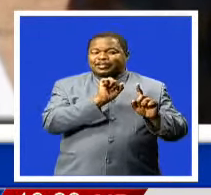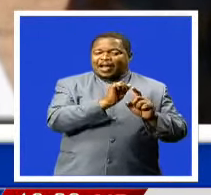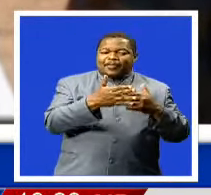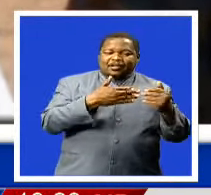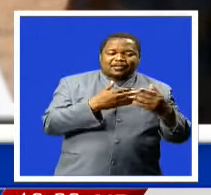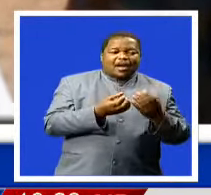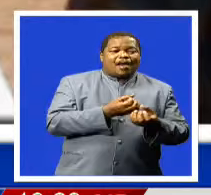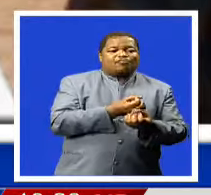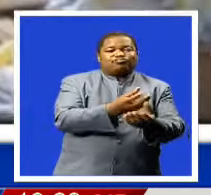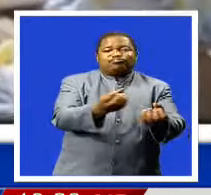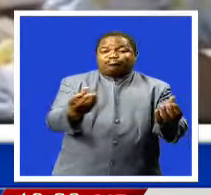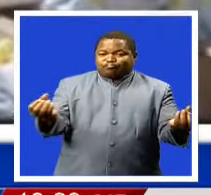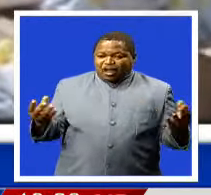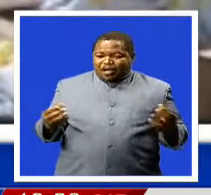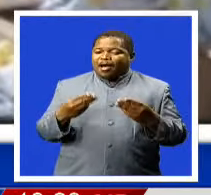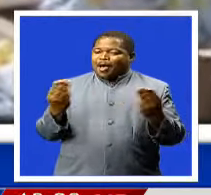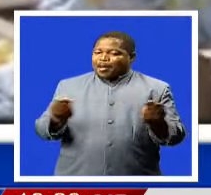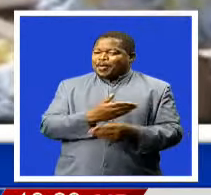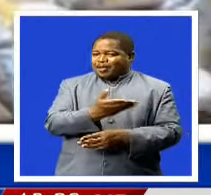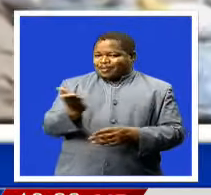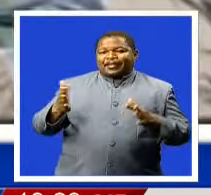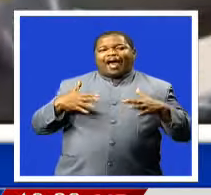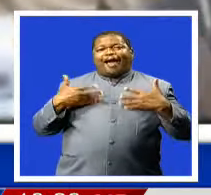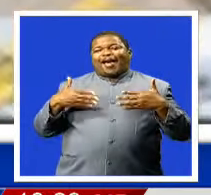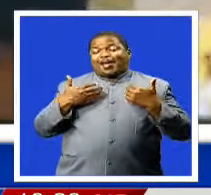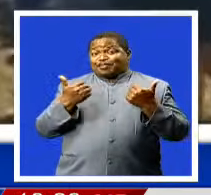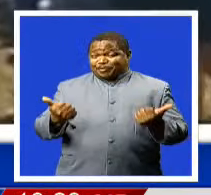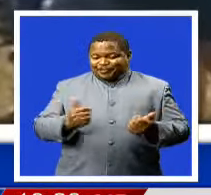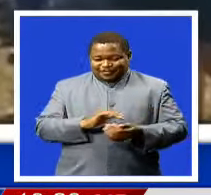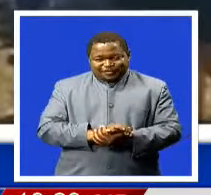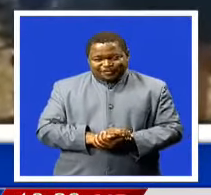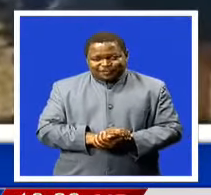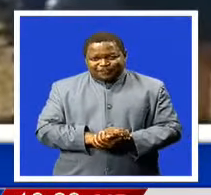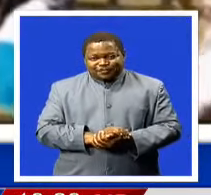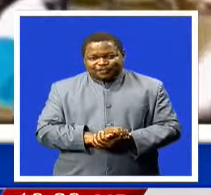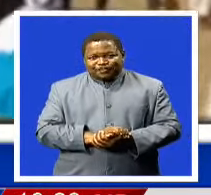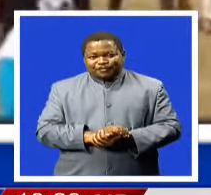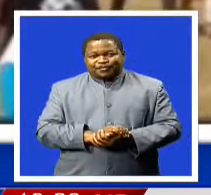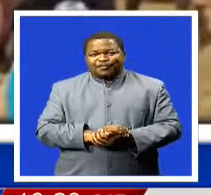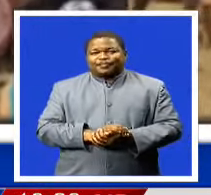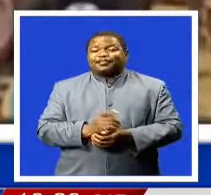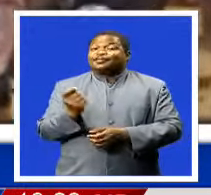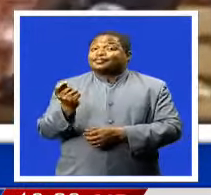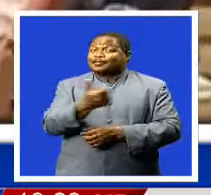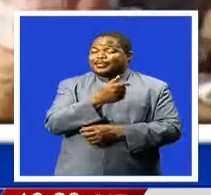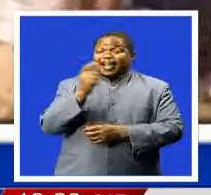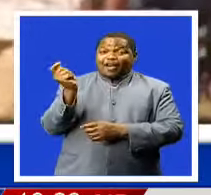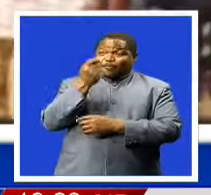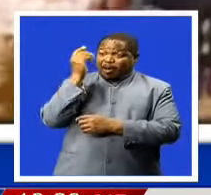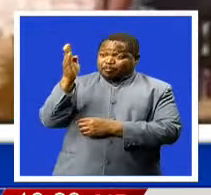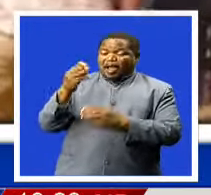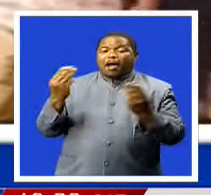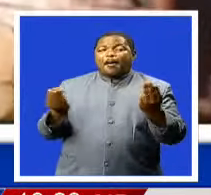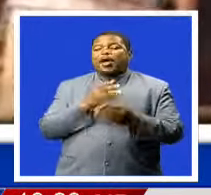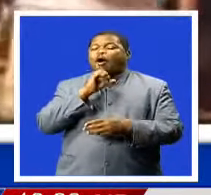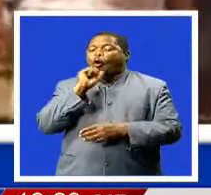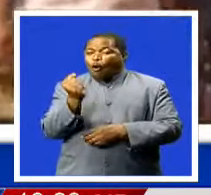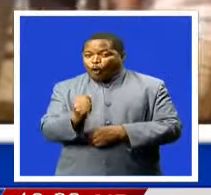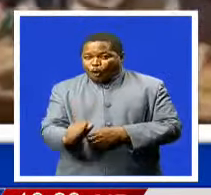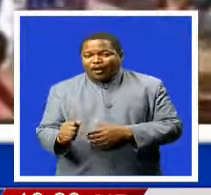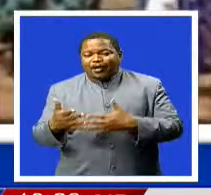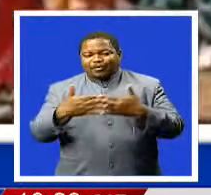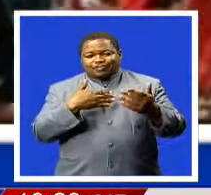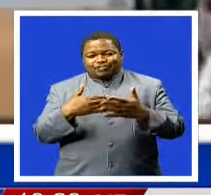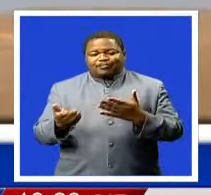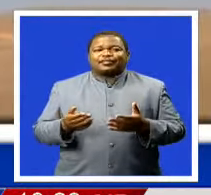yeSicalo Foundation ita nelusito. Bamvula abadzala enzingeni bemukele tipho letiphuma